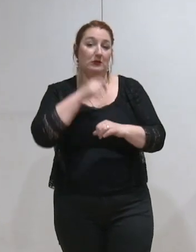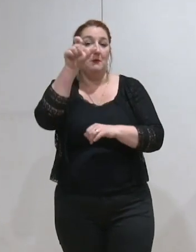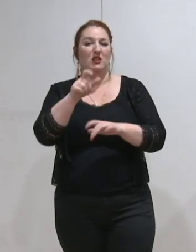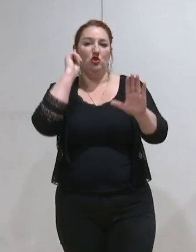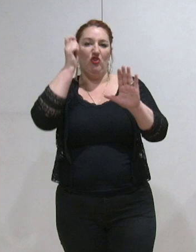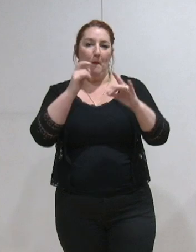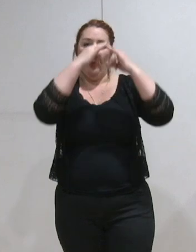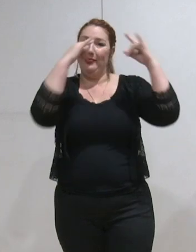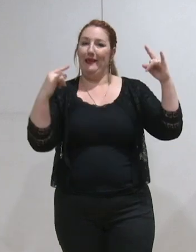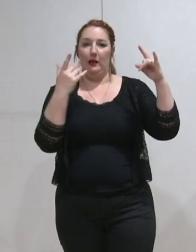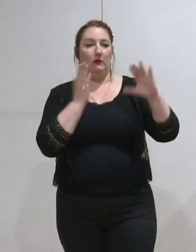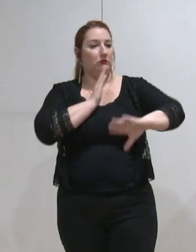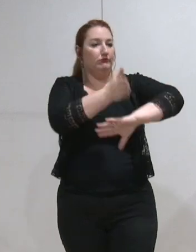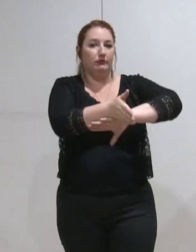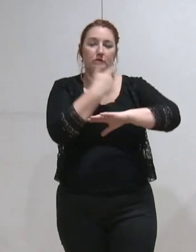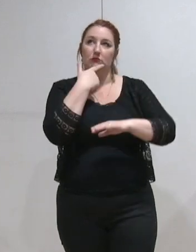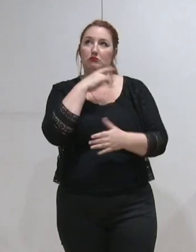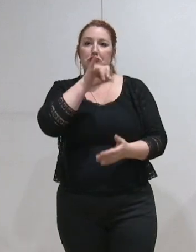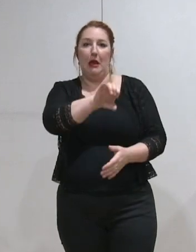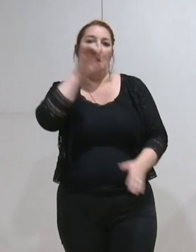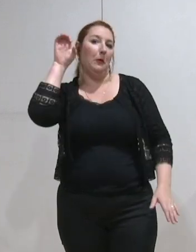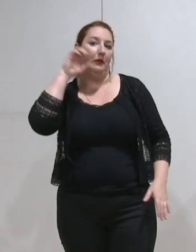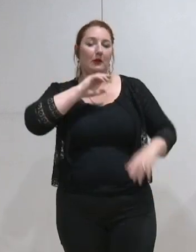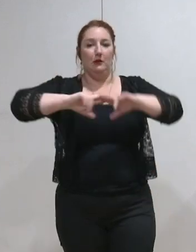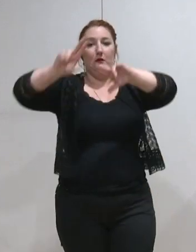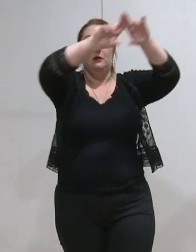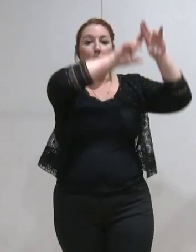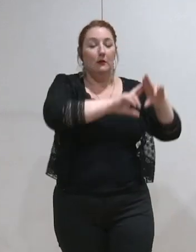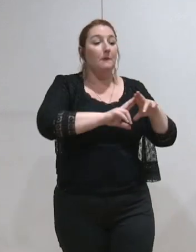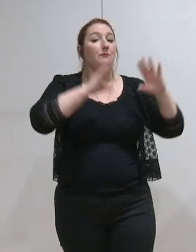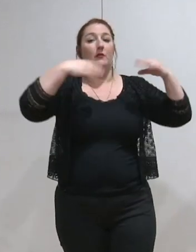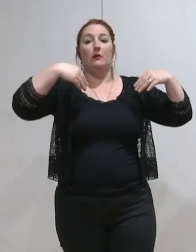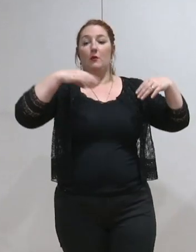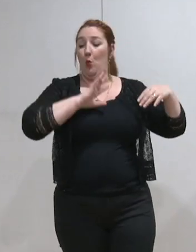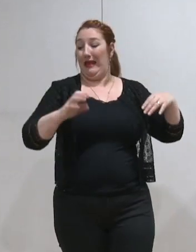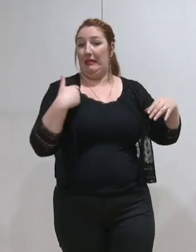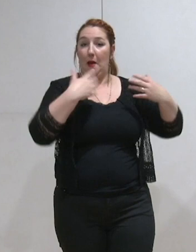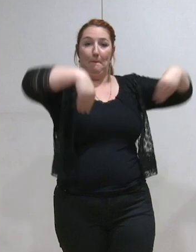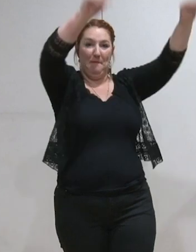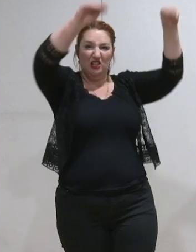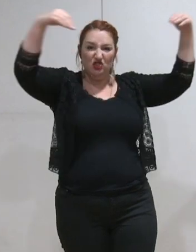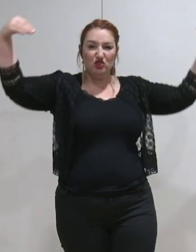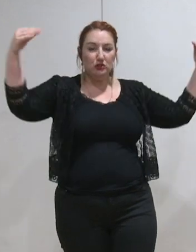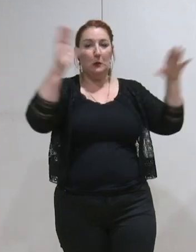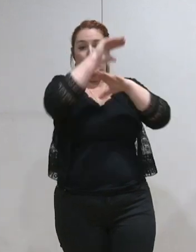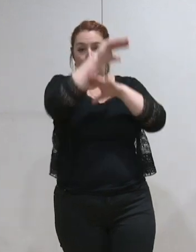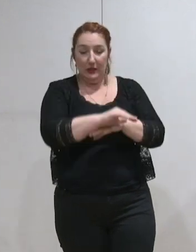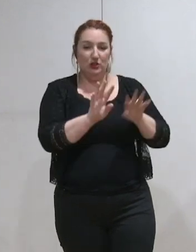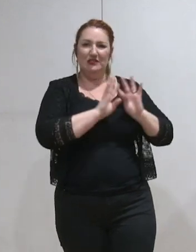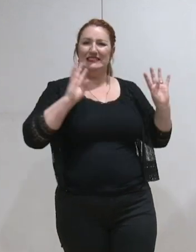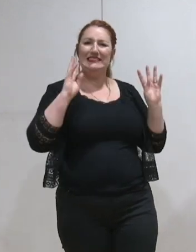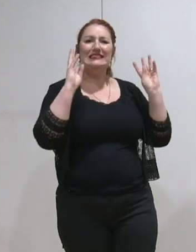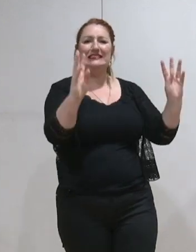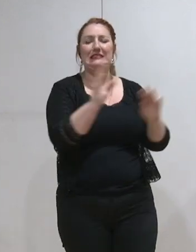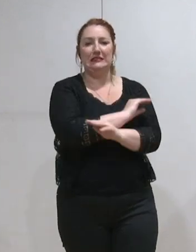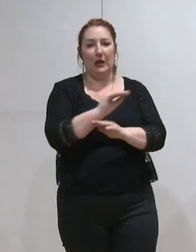intervenu en milieu de semaine mercredi une bâche a été installée ce weekend sur la toiture des barrières de sécurité ont été éposé